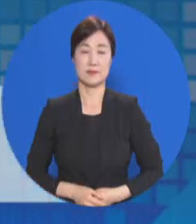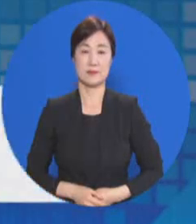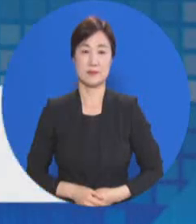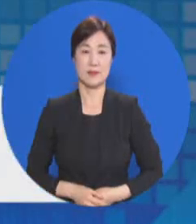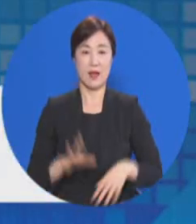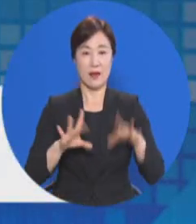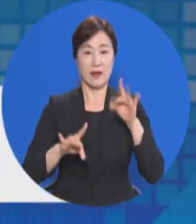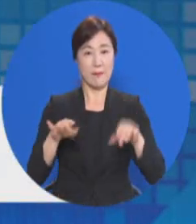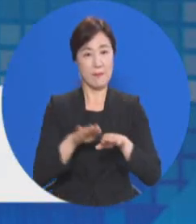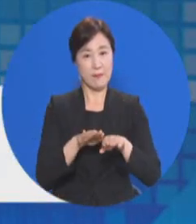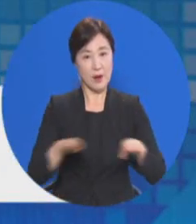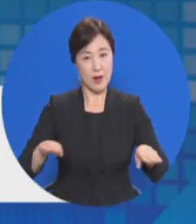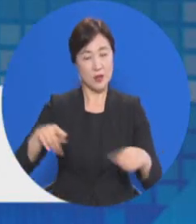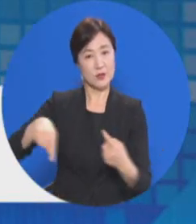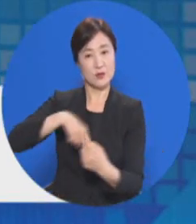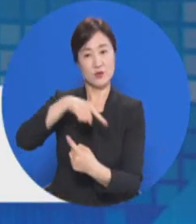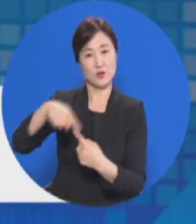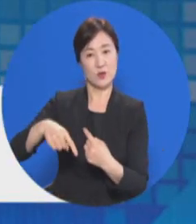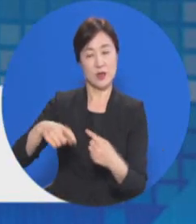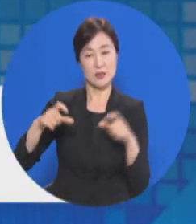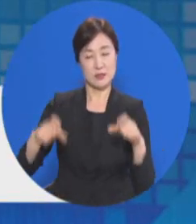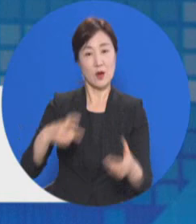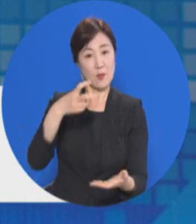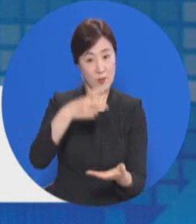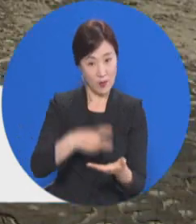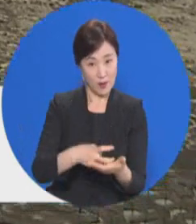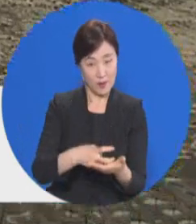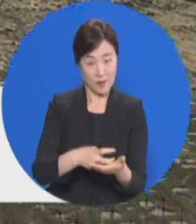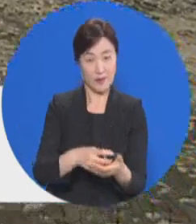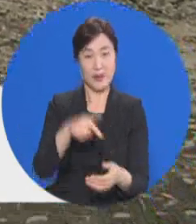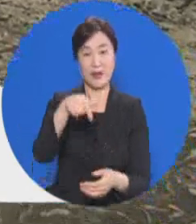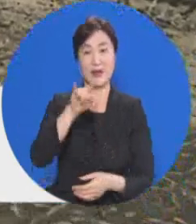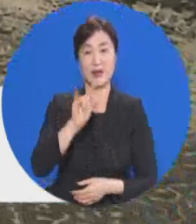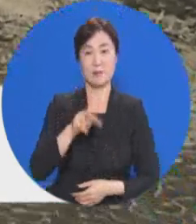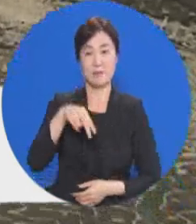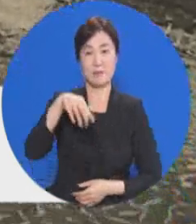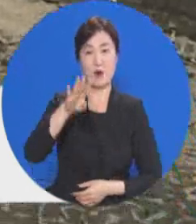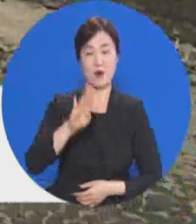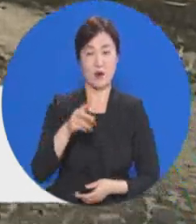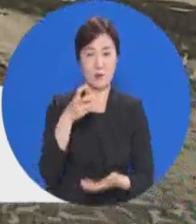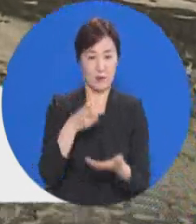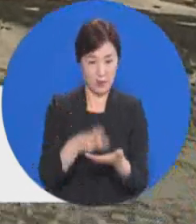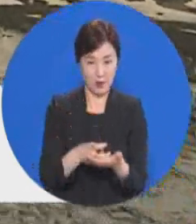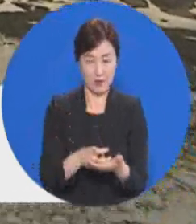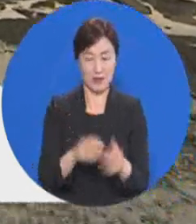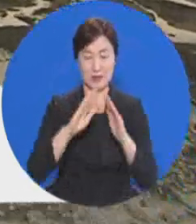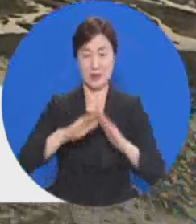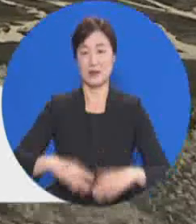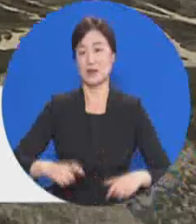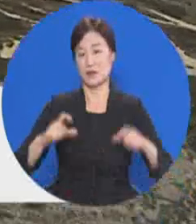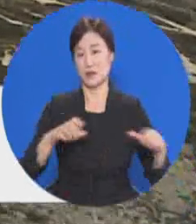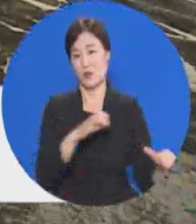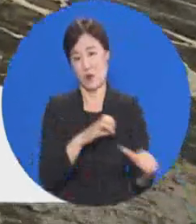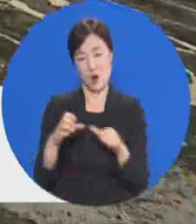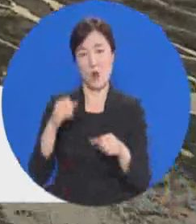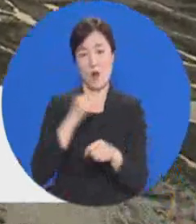갯벌과 주변 지역 관리보건 법률, 이른바 갯벌법을 전남의 기회로 활용해야 한다는 주장이